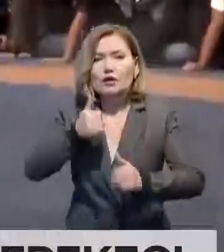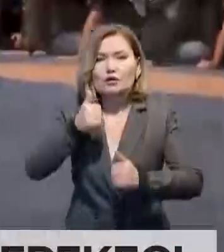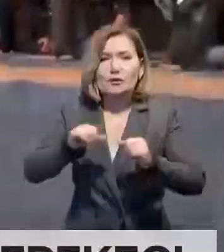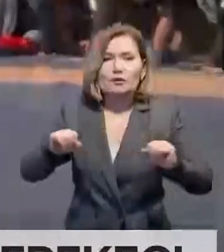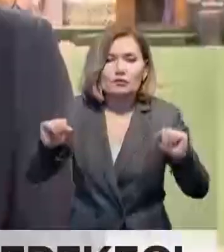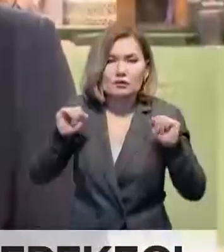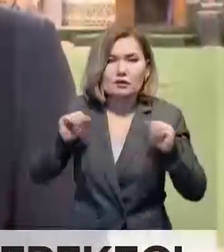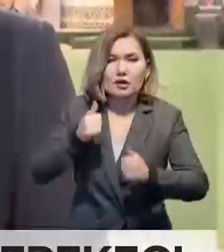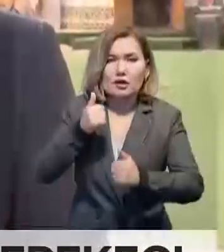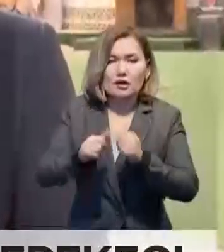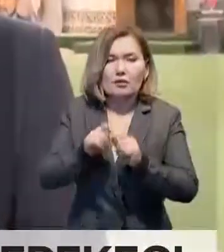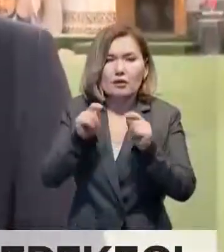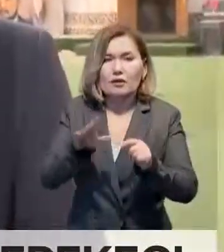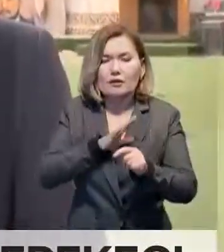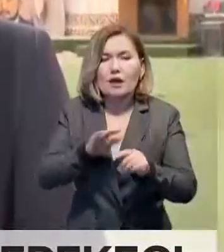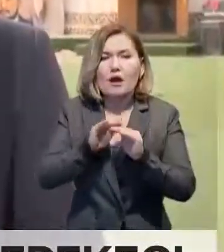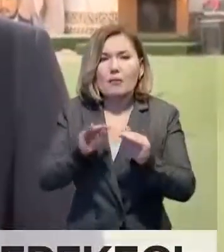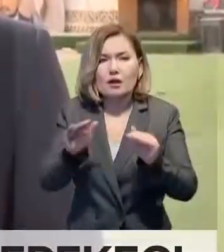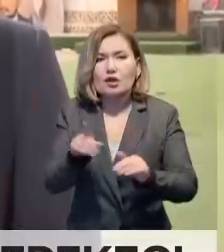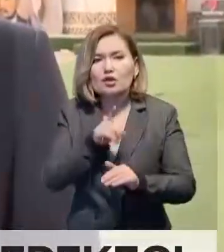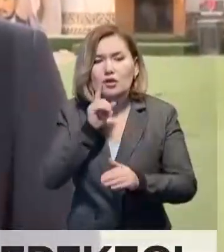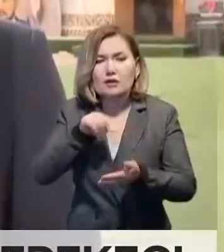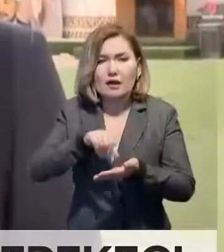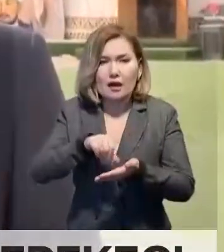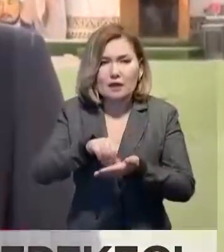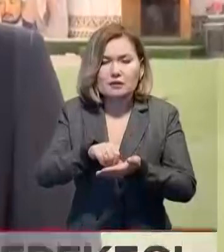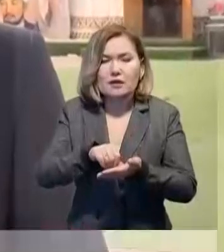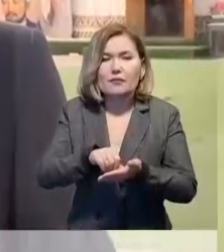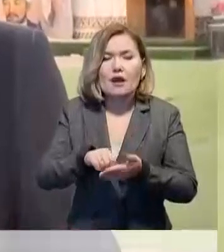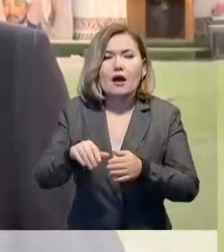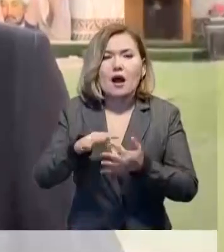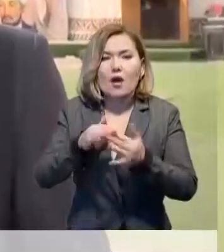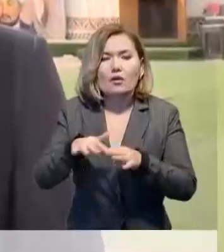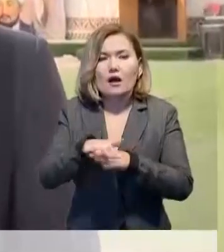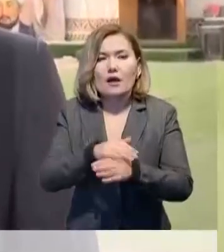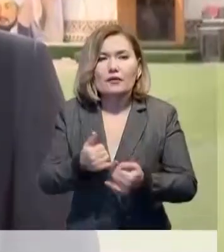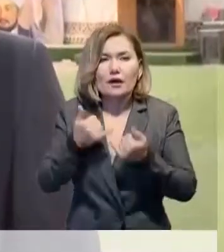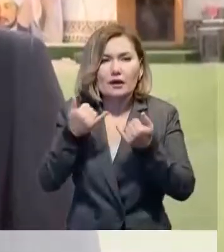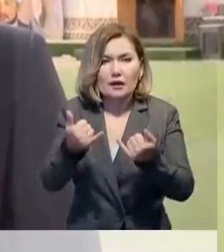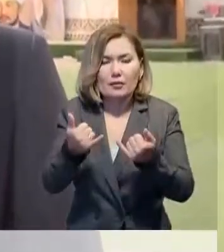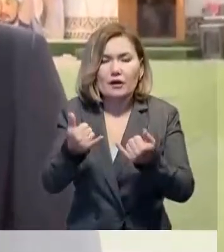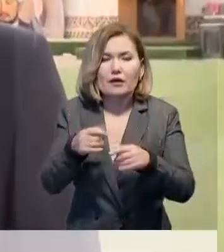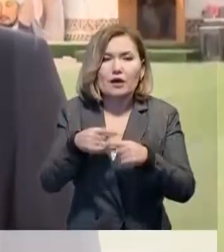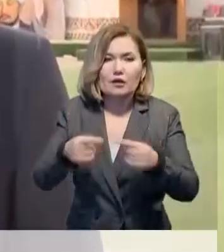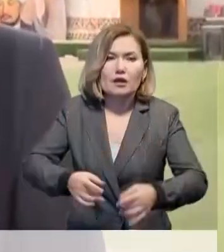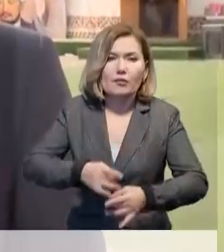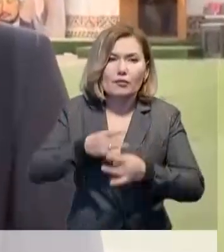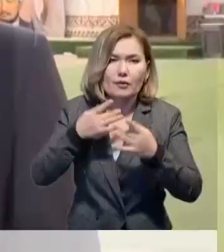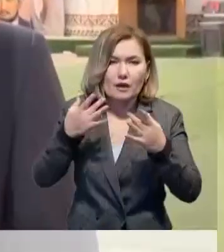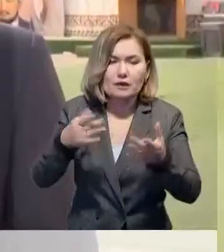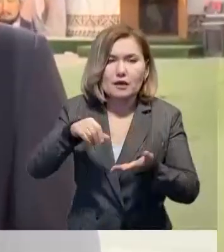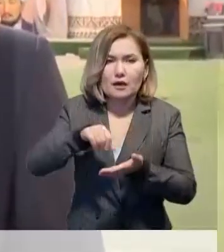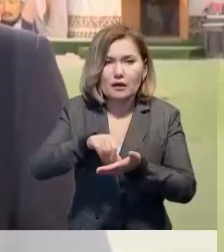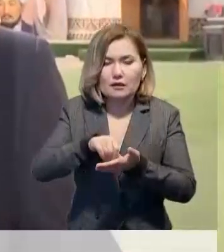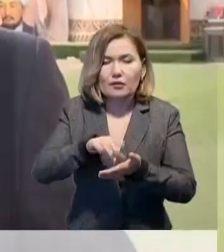өтті. Оқсыз қалашығынан біз осы елге, халыққа осында Әл-Фарабидің туған тұрында үгіттеу